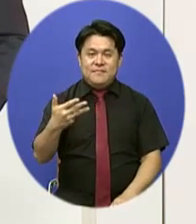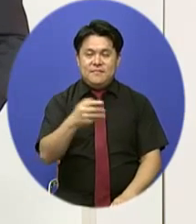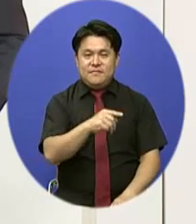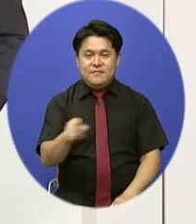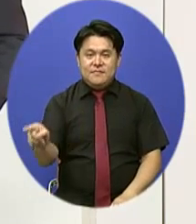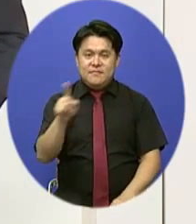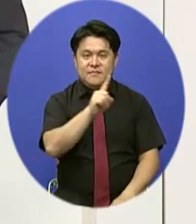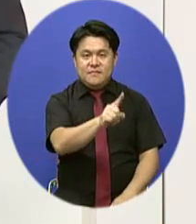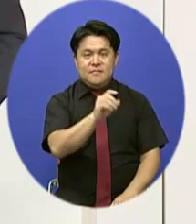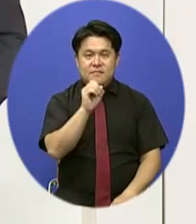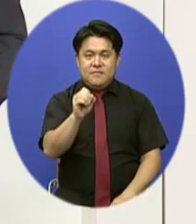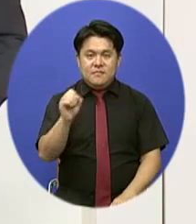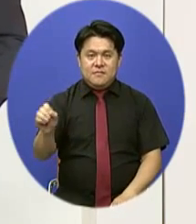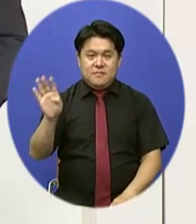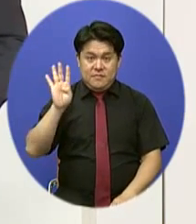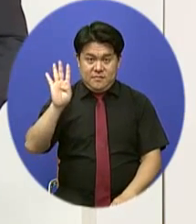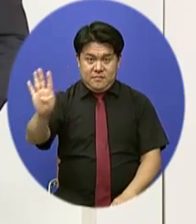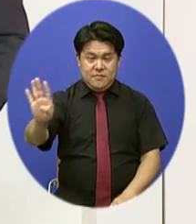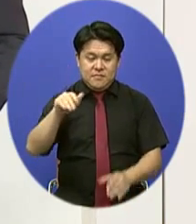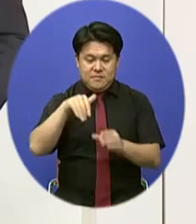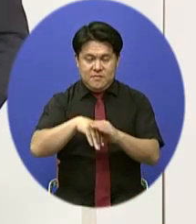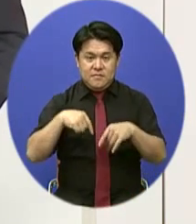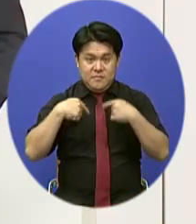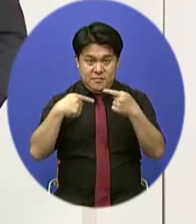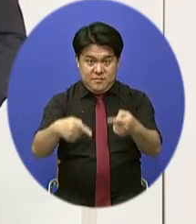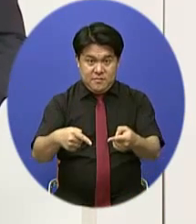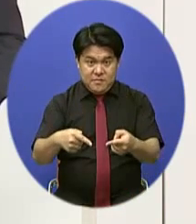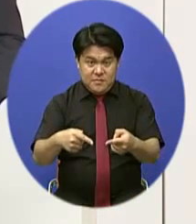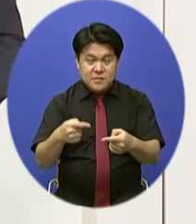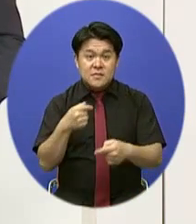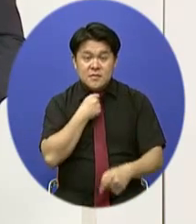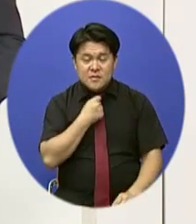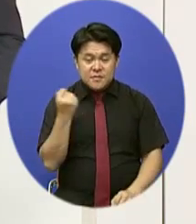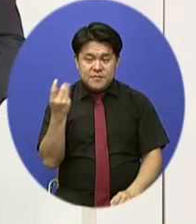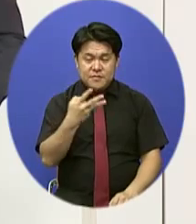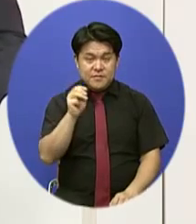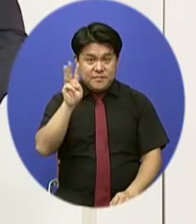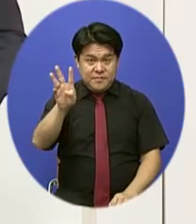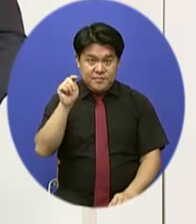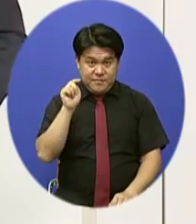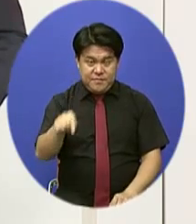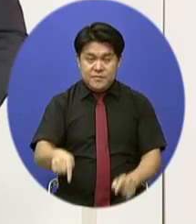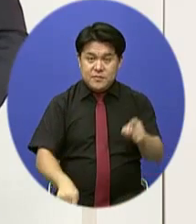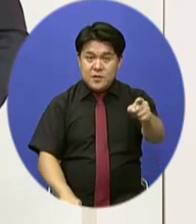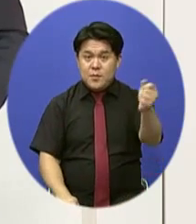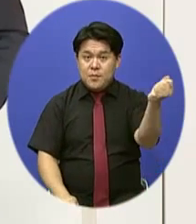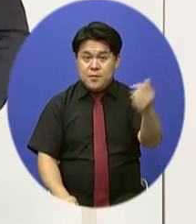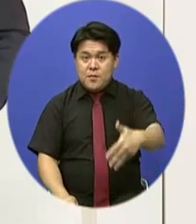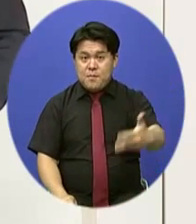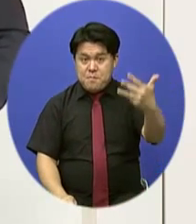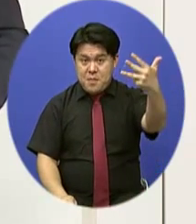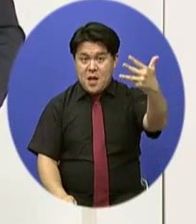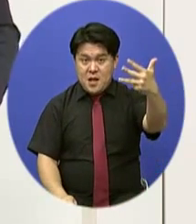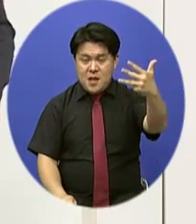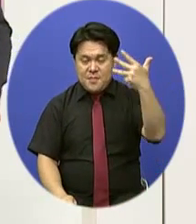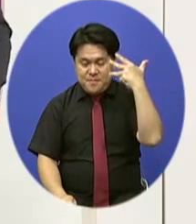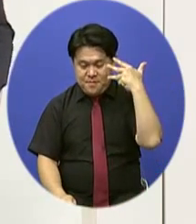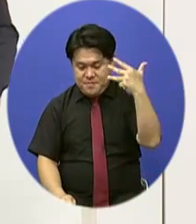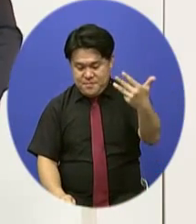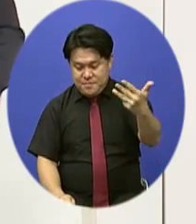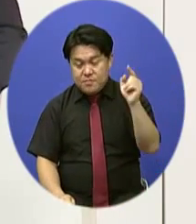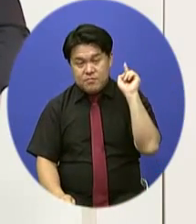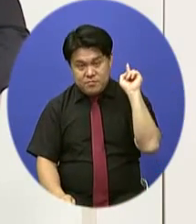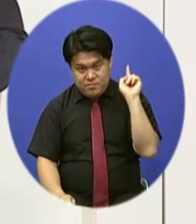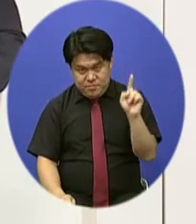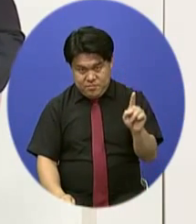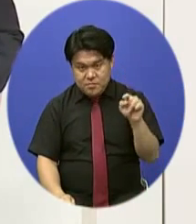ARS-060-608-1004번입니다. 네. 심사투표 번호가? 3번. 그렇죠. 3번에 들어오셔서 여덟 번째 참여자이기 때문에 8번을